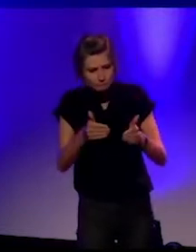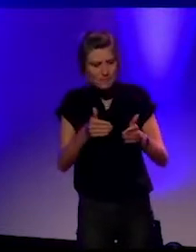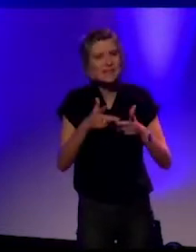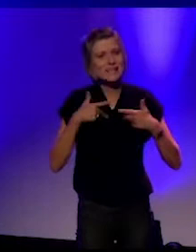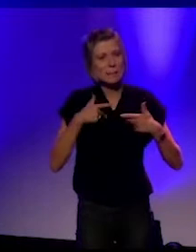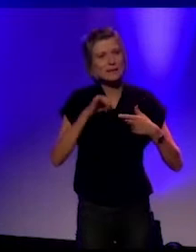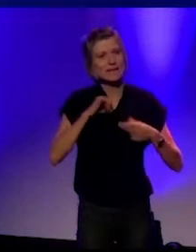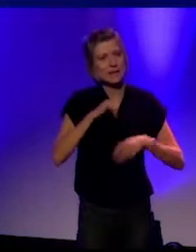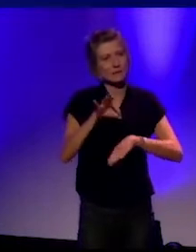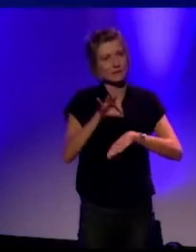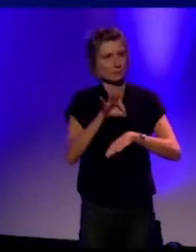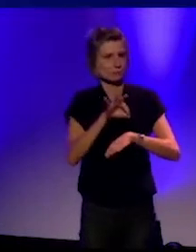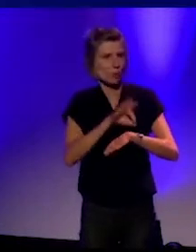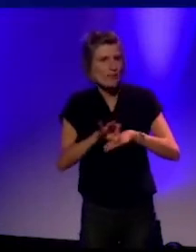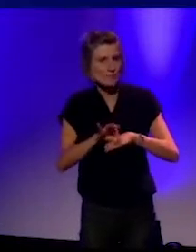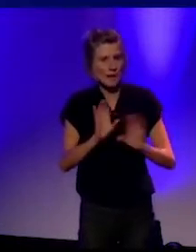kwetsbare posities.